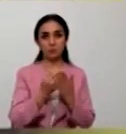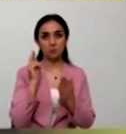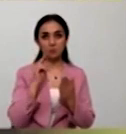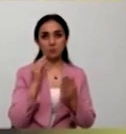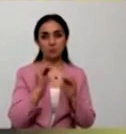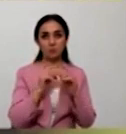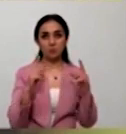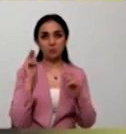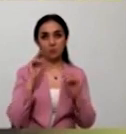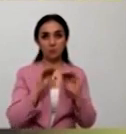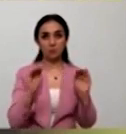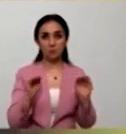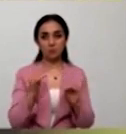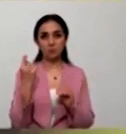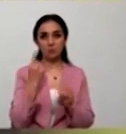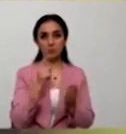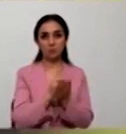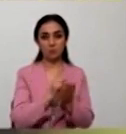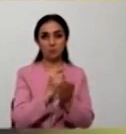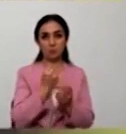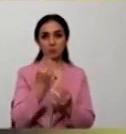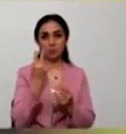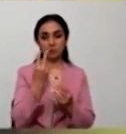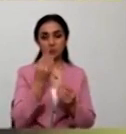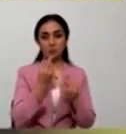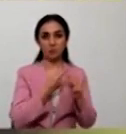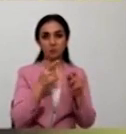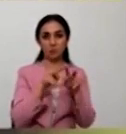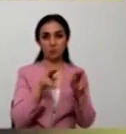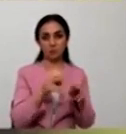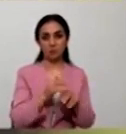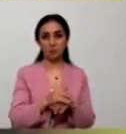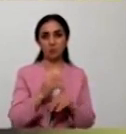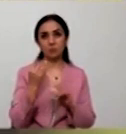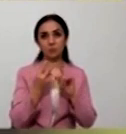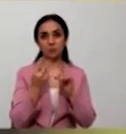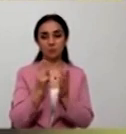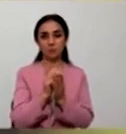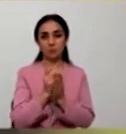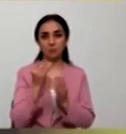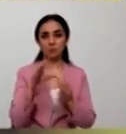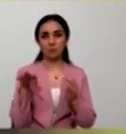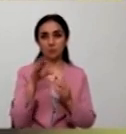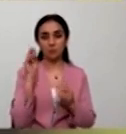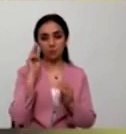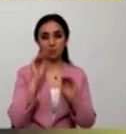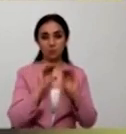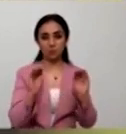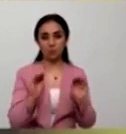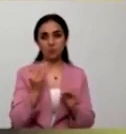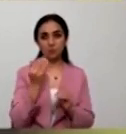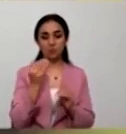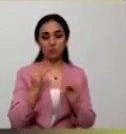Maktabdagi o'quvchilardan birinchi shartida ikkitasining ismi bir xil, ikkinchi shartda hamma o'quvchining,